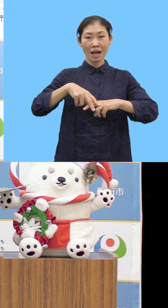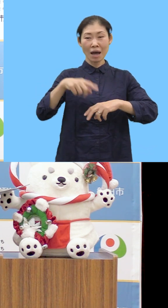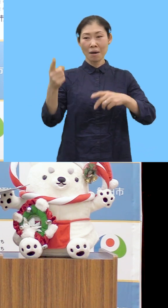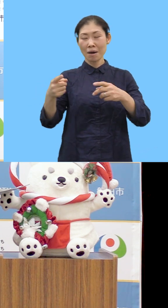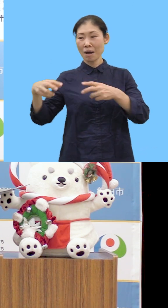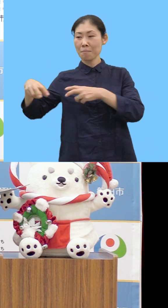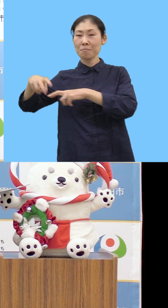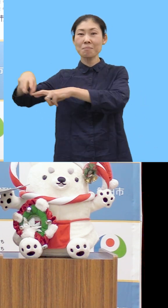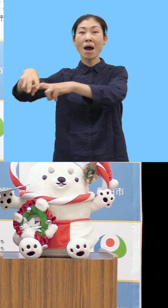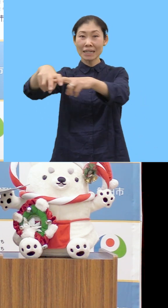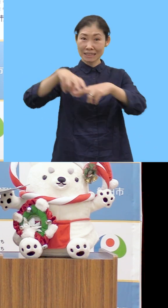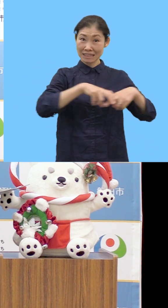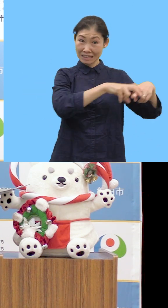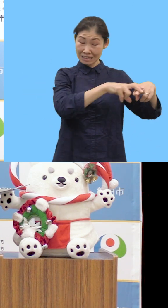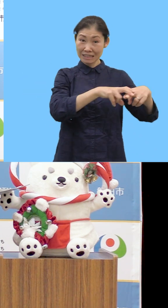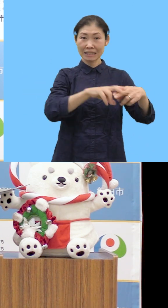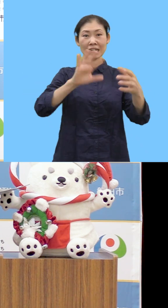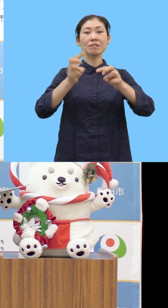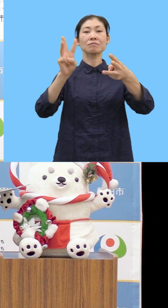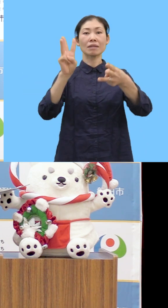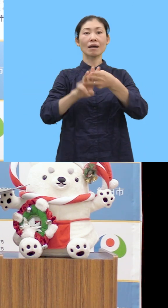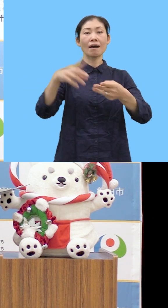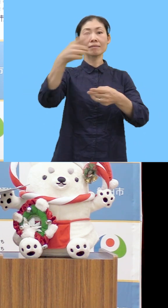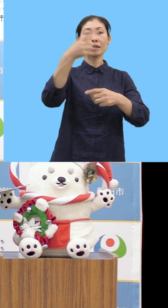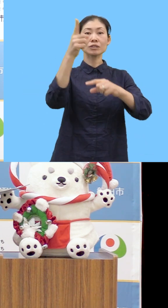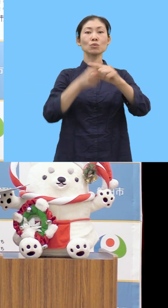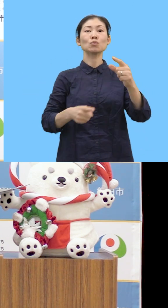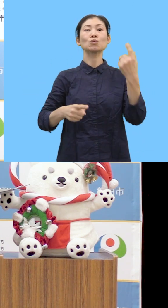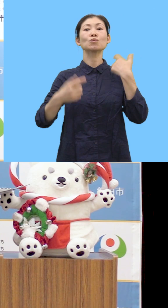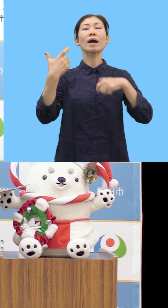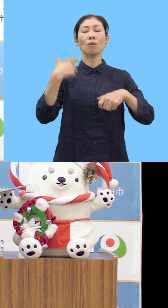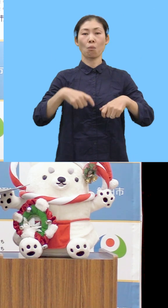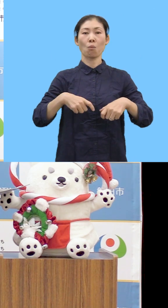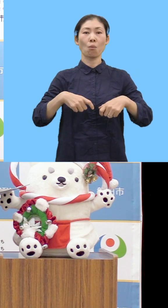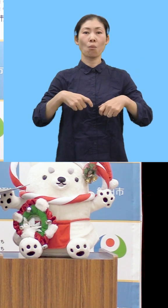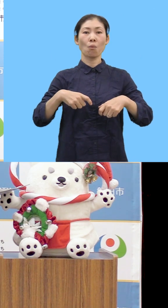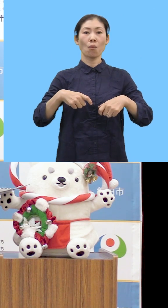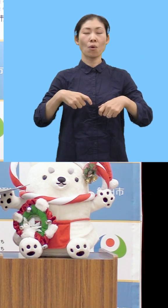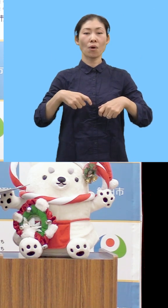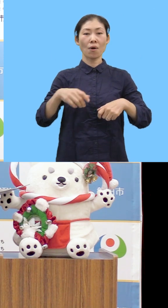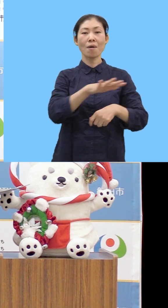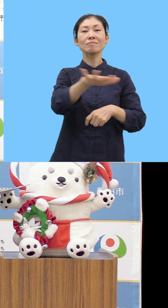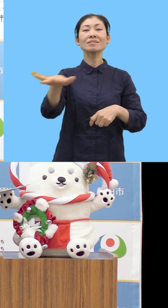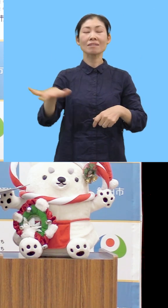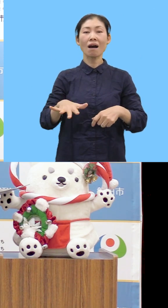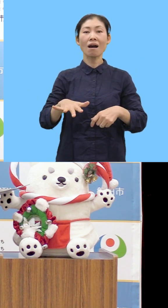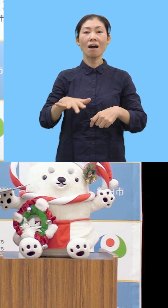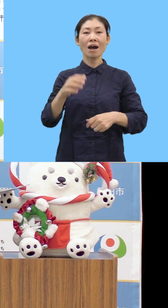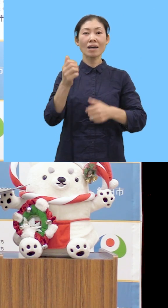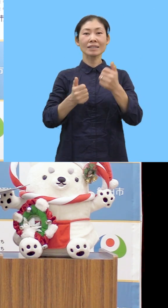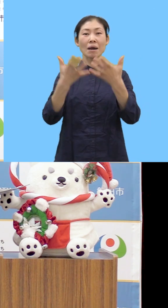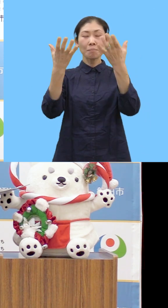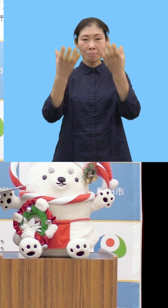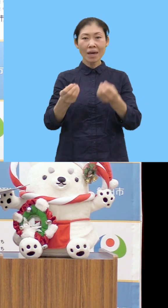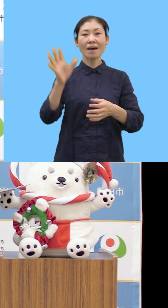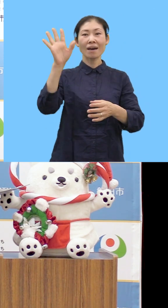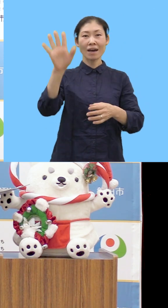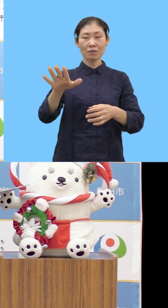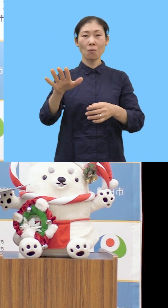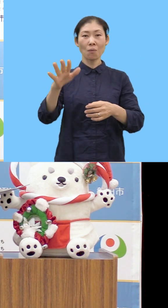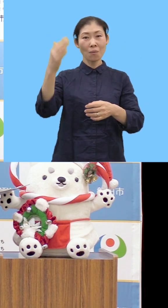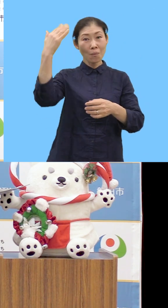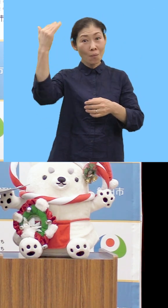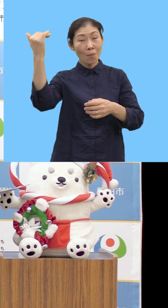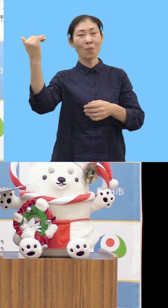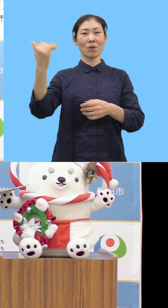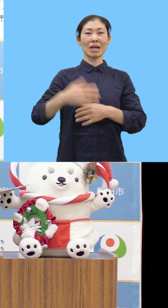磐田大中学校の生徒さんだったようで、試合終わってからですね、市長ですよねなんて言って声かけられまして、